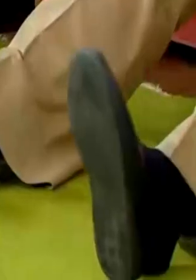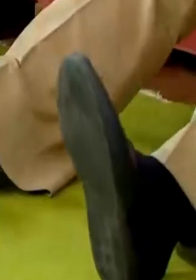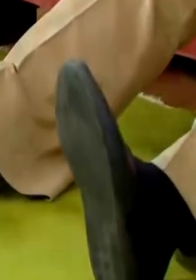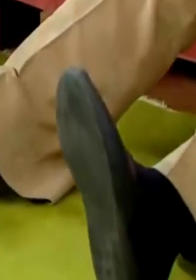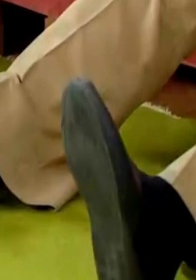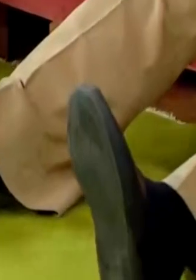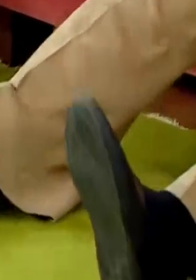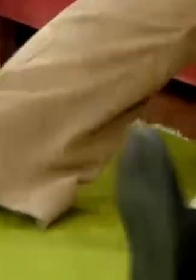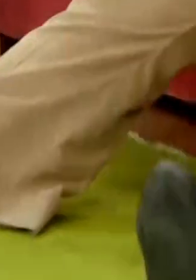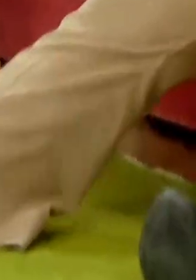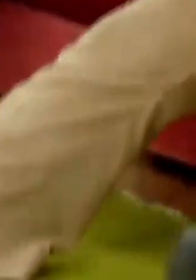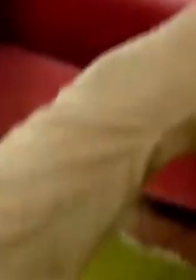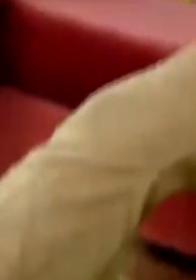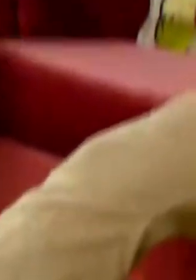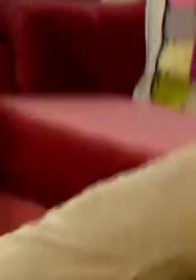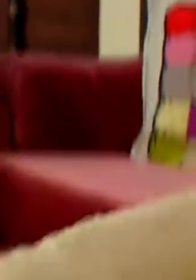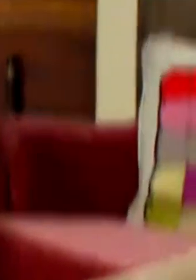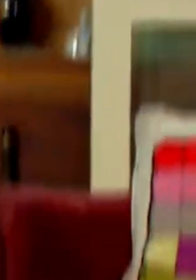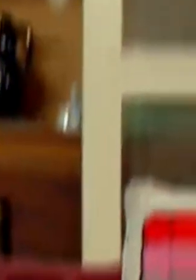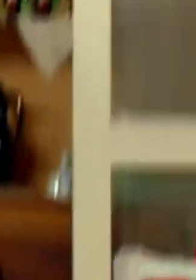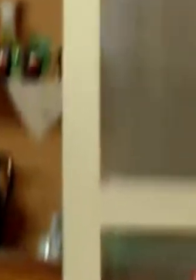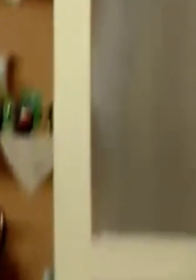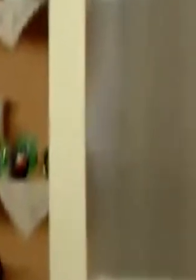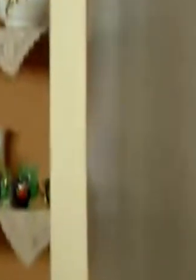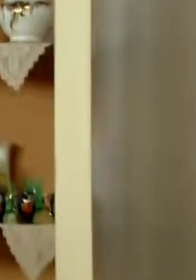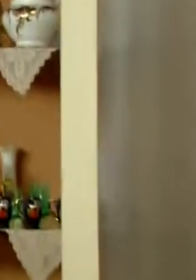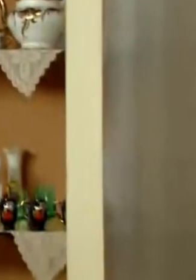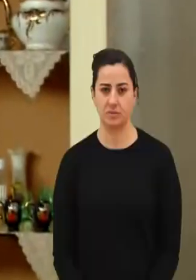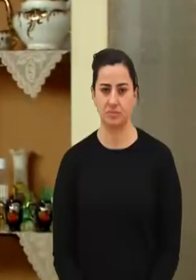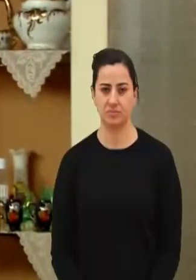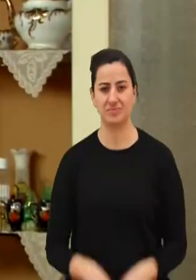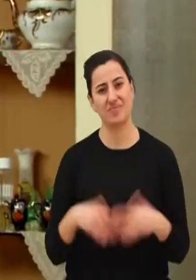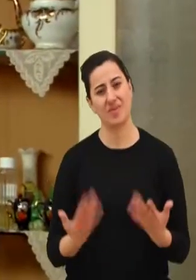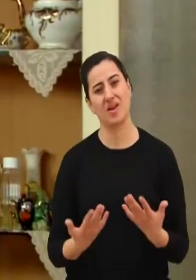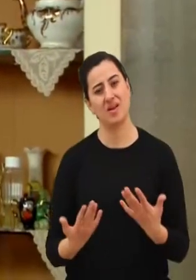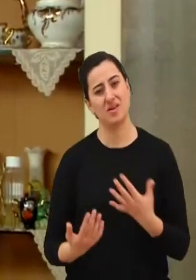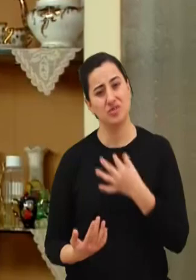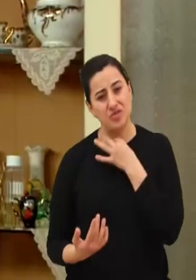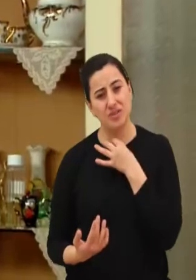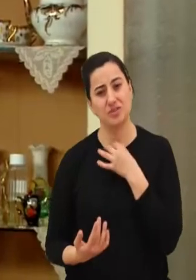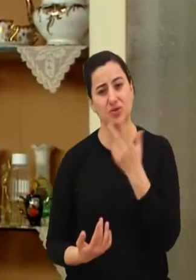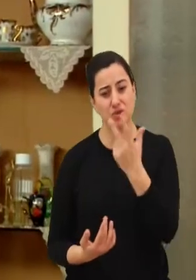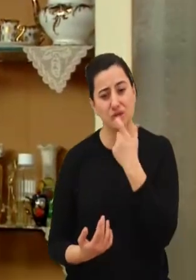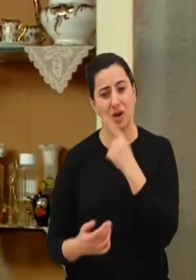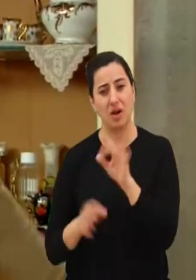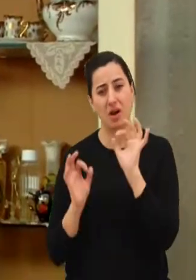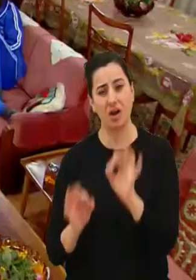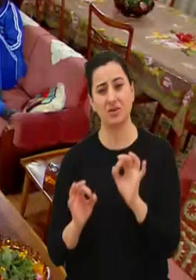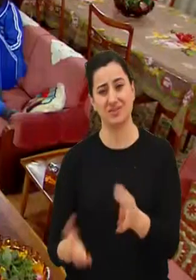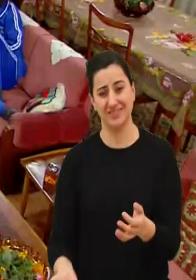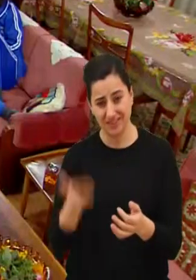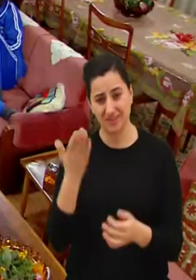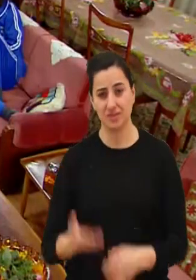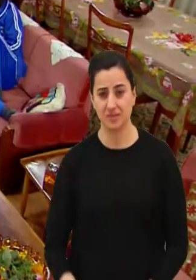Ütüyle gırgırlarken koltuktan uzanan ayak mani olmaya çalışıyor. Halacığım vallahi bak 3 yaşındayken bile aynı şeyleri yapıyordu. Çek